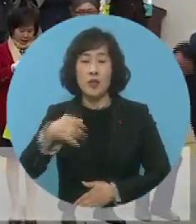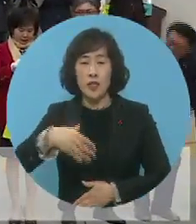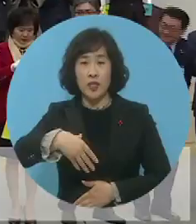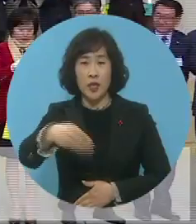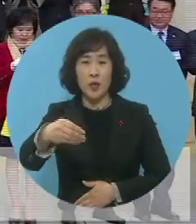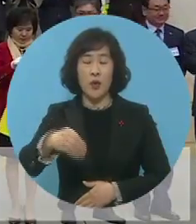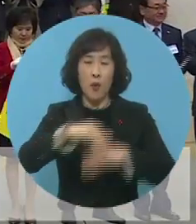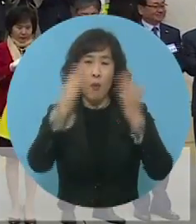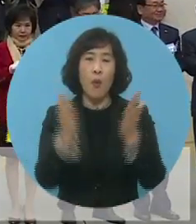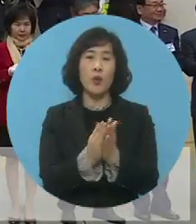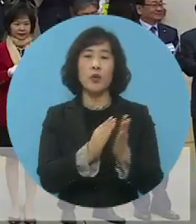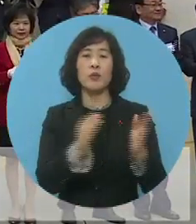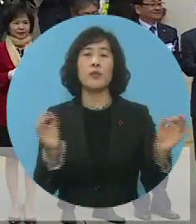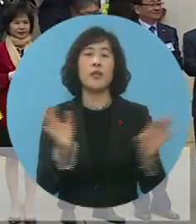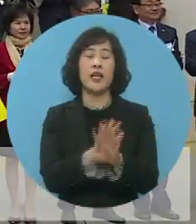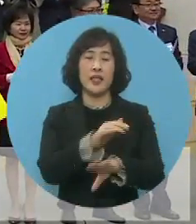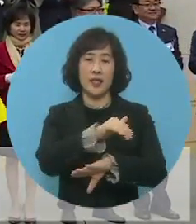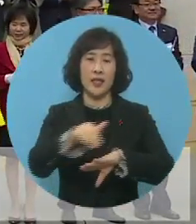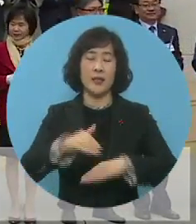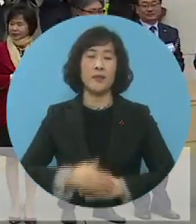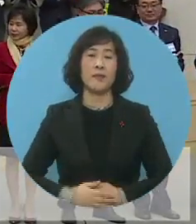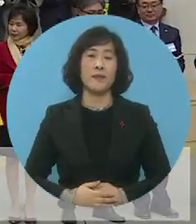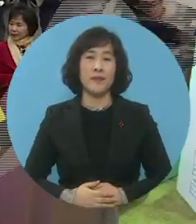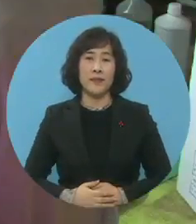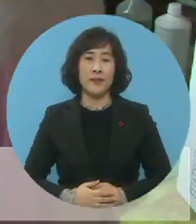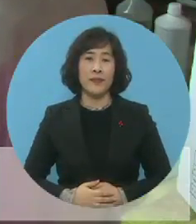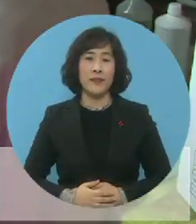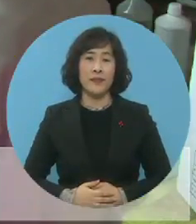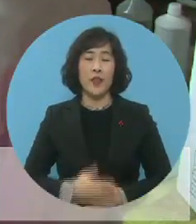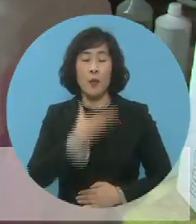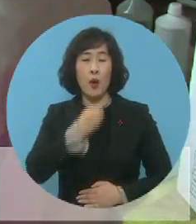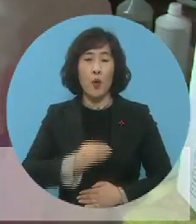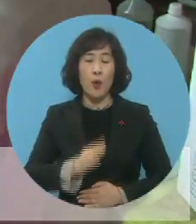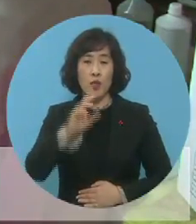전라남도가 생계형 부실채권을 소각해주기로 했습니다.